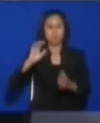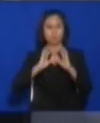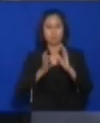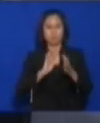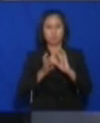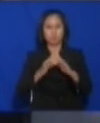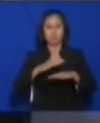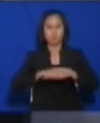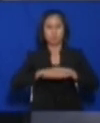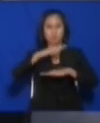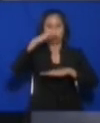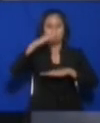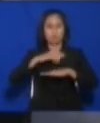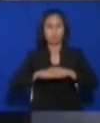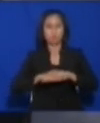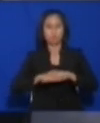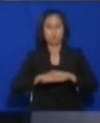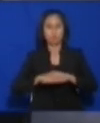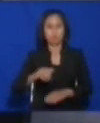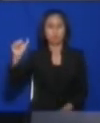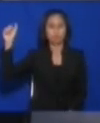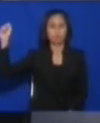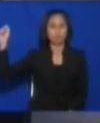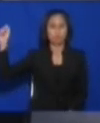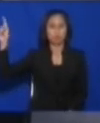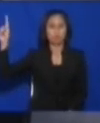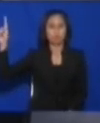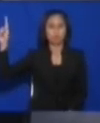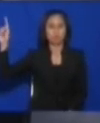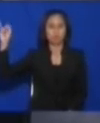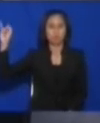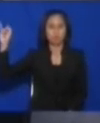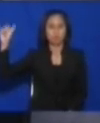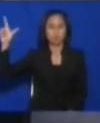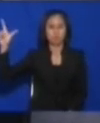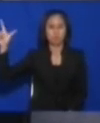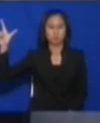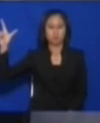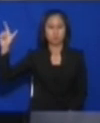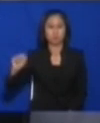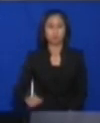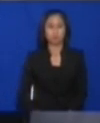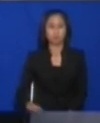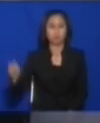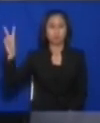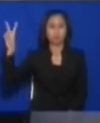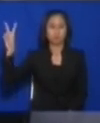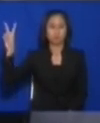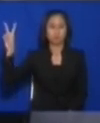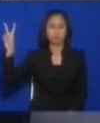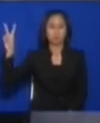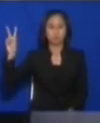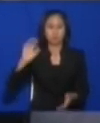aspiratif yang berkeadilan dan memberdayakan masyarakat Hai kedua